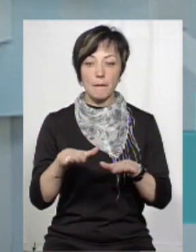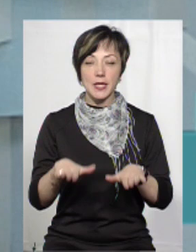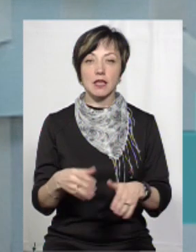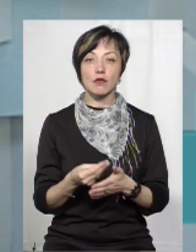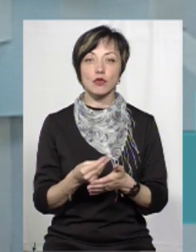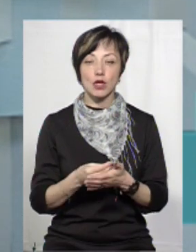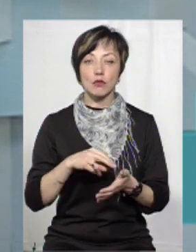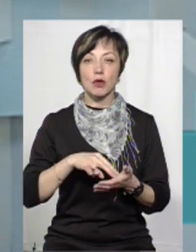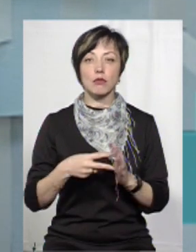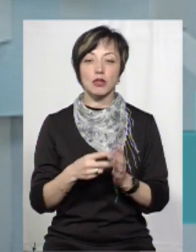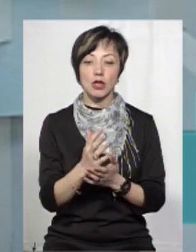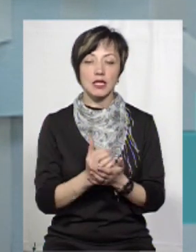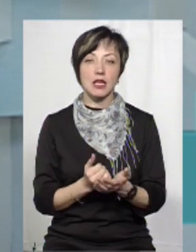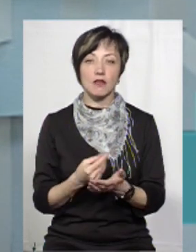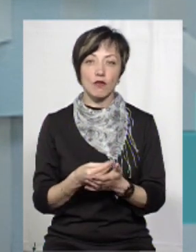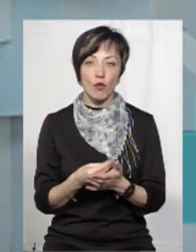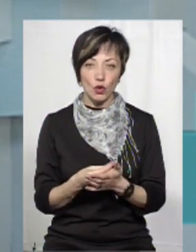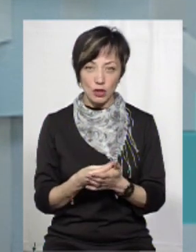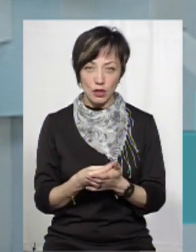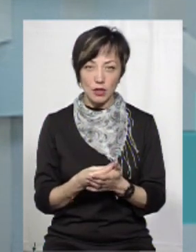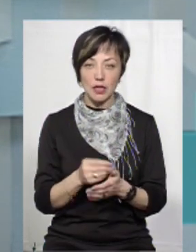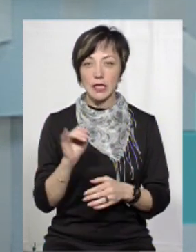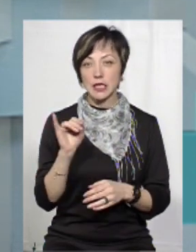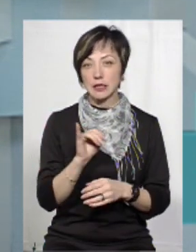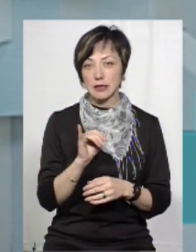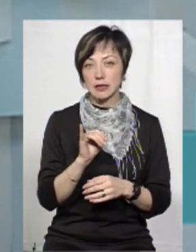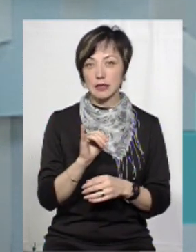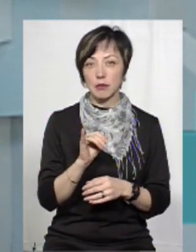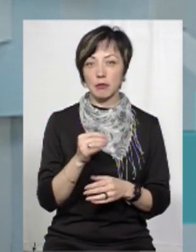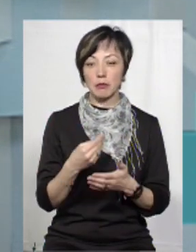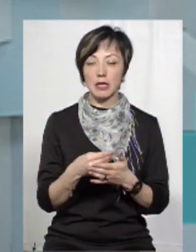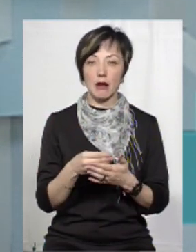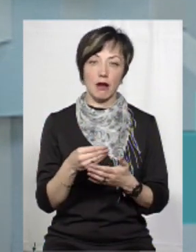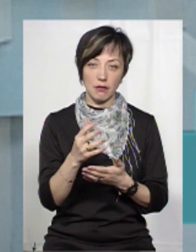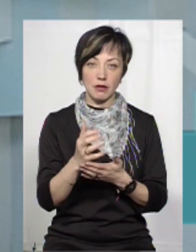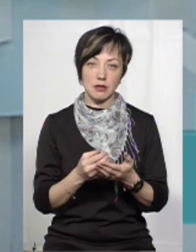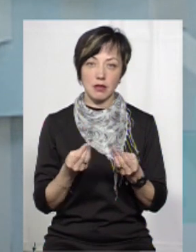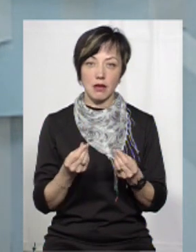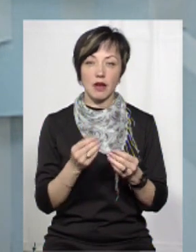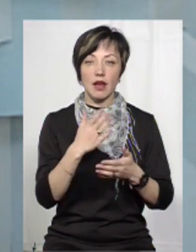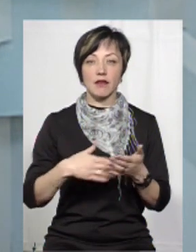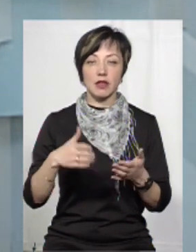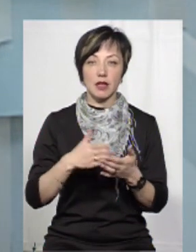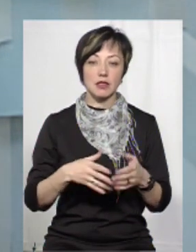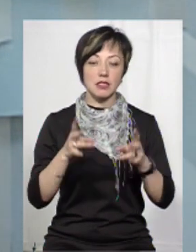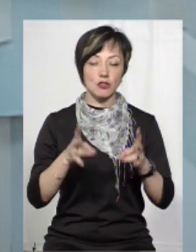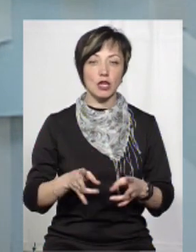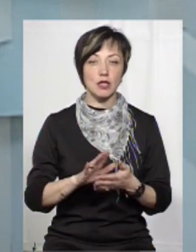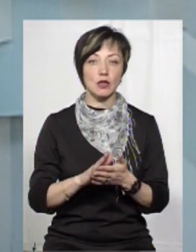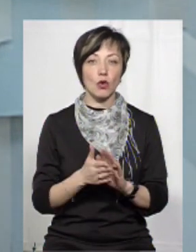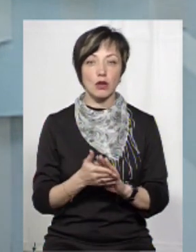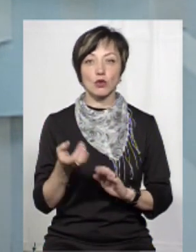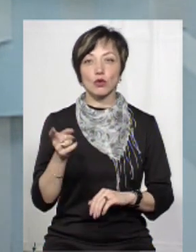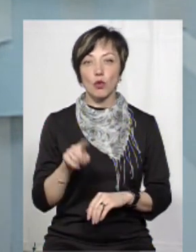місцевих бюджетах передбачені резервні фонди та матеріальні резерви для ліквідації надзвичайної